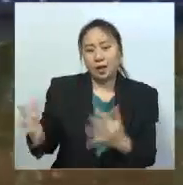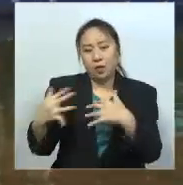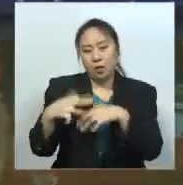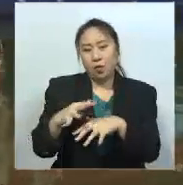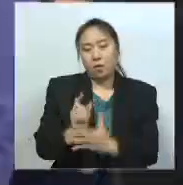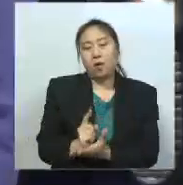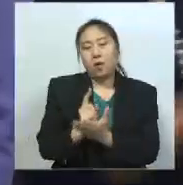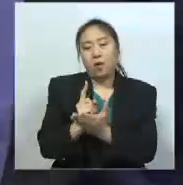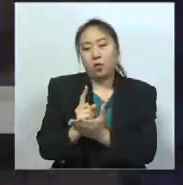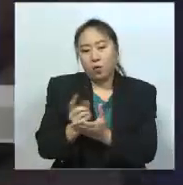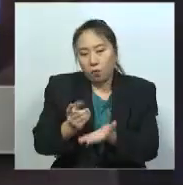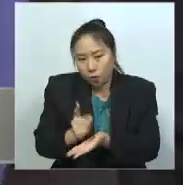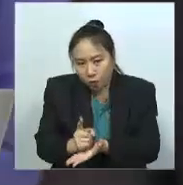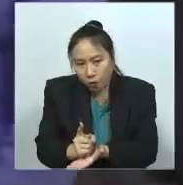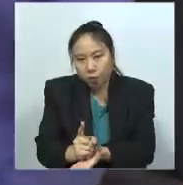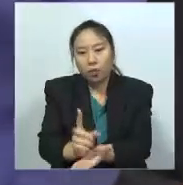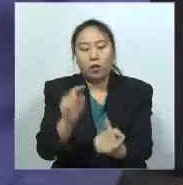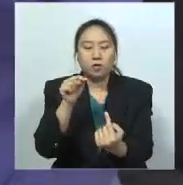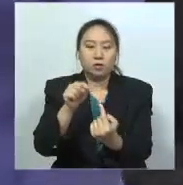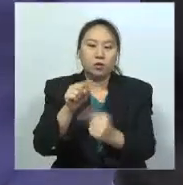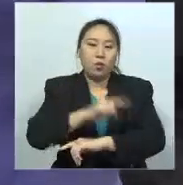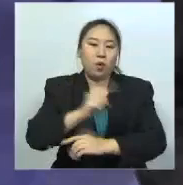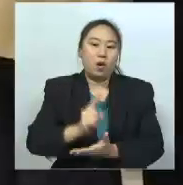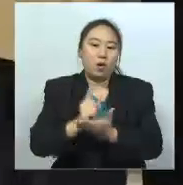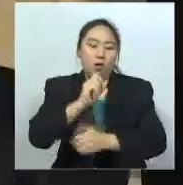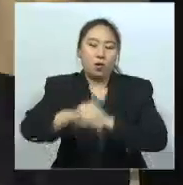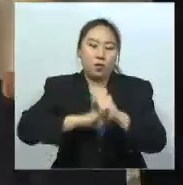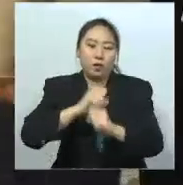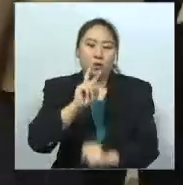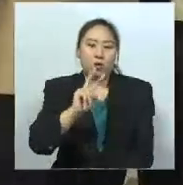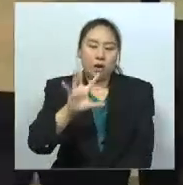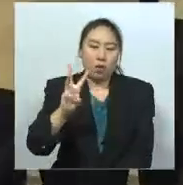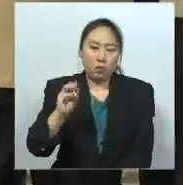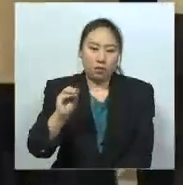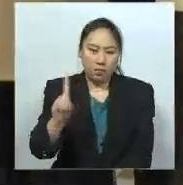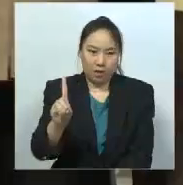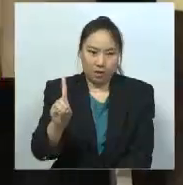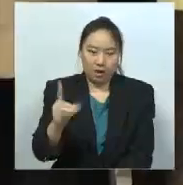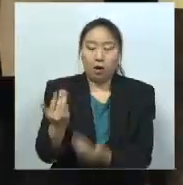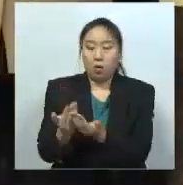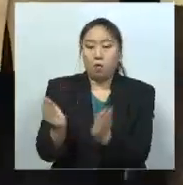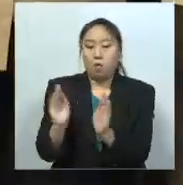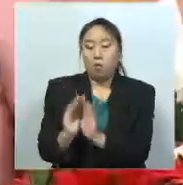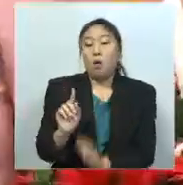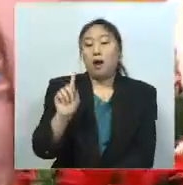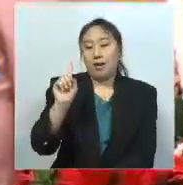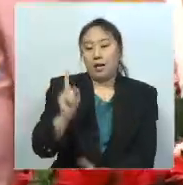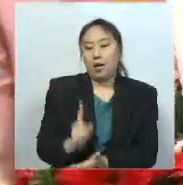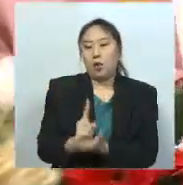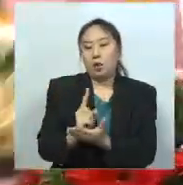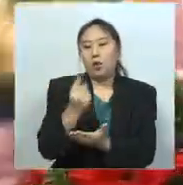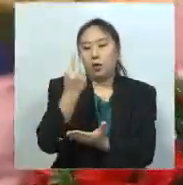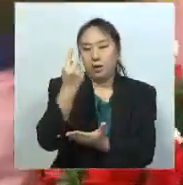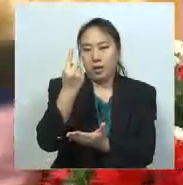ระทงสืบสานวัฒนธรรมไทยเนื่องในเทศกาลลอยกระทงประจำปี2561ด้วยการลอยแบบ1ครอบครัว1กระท